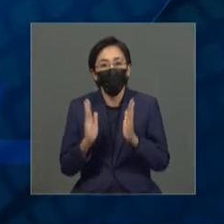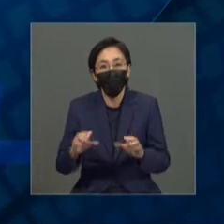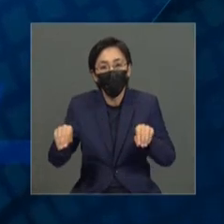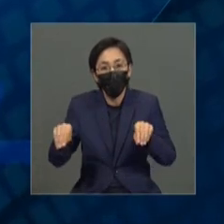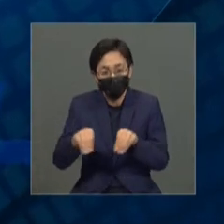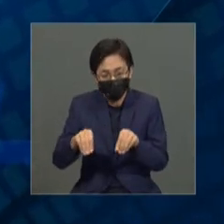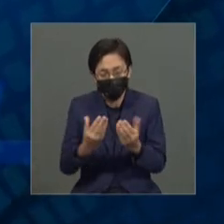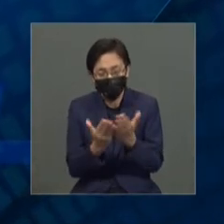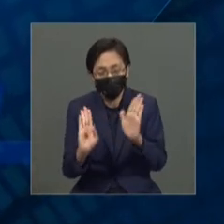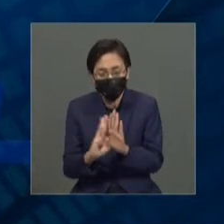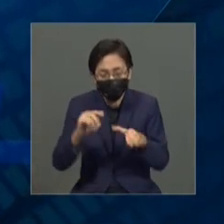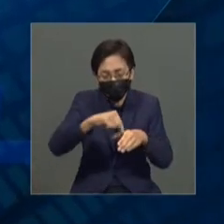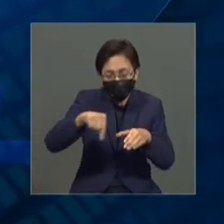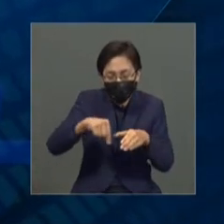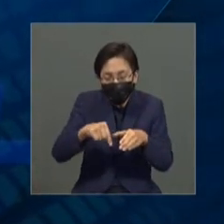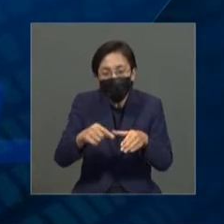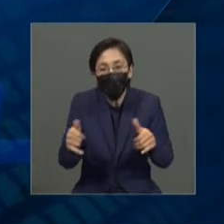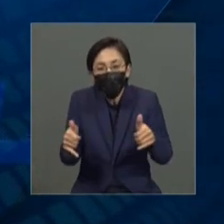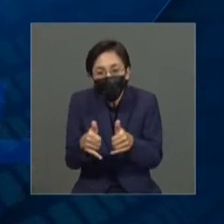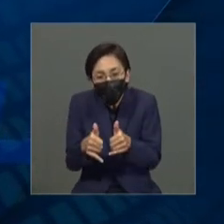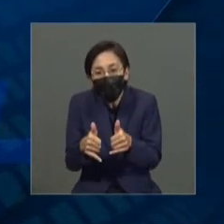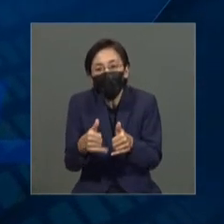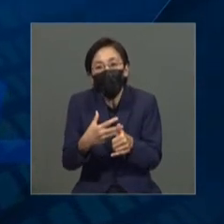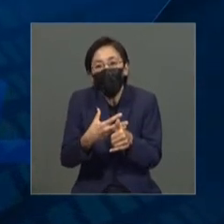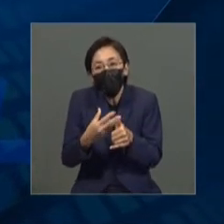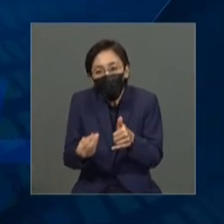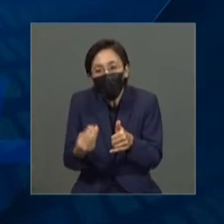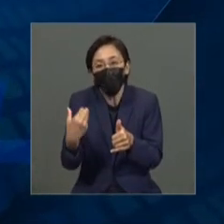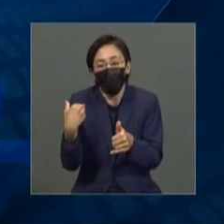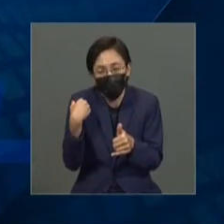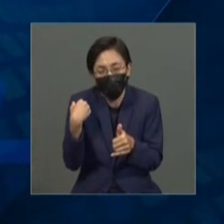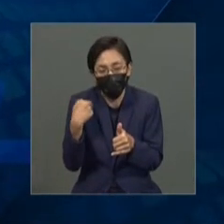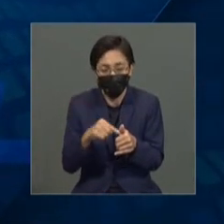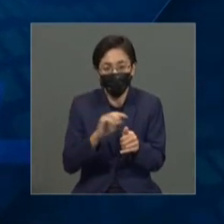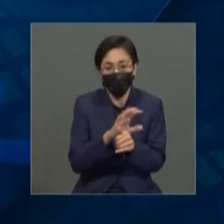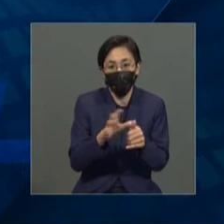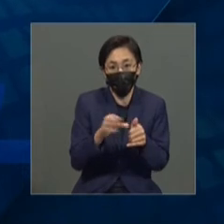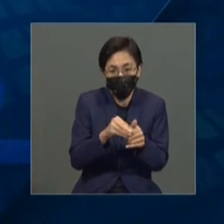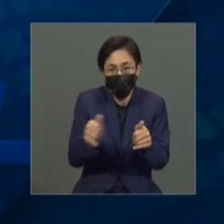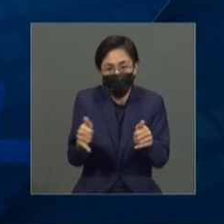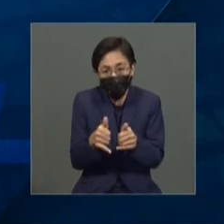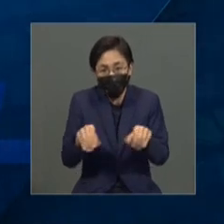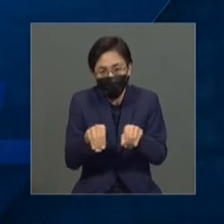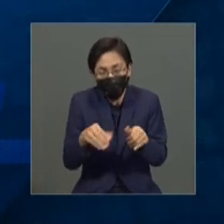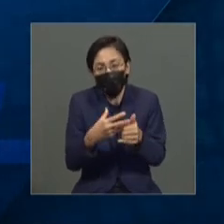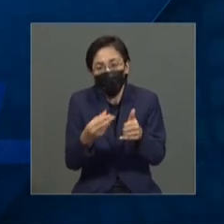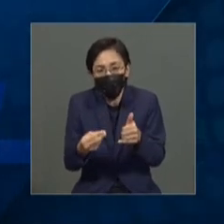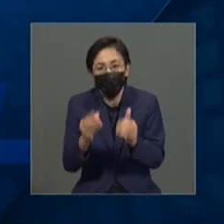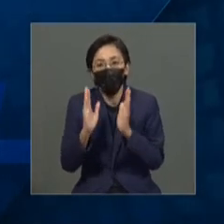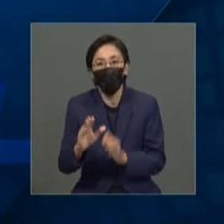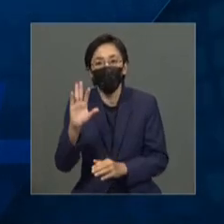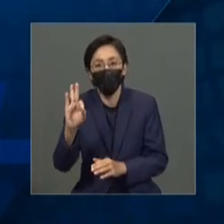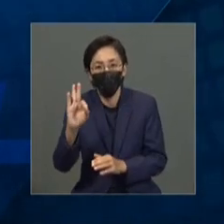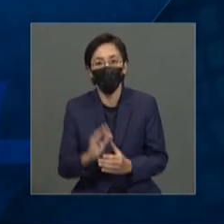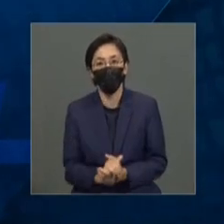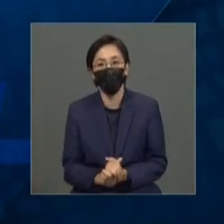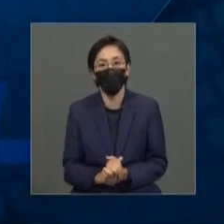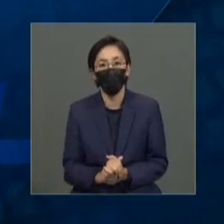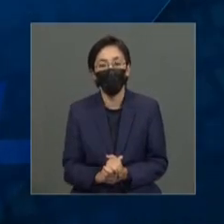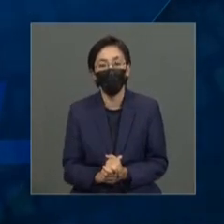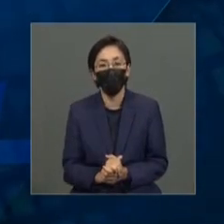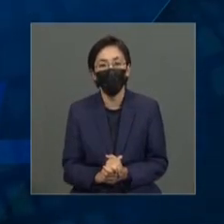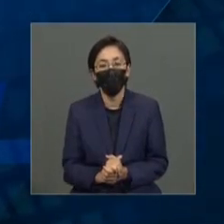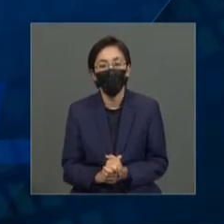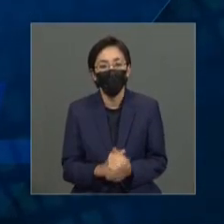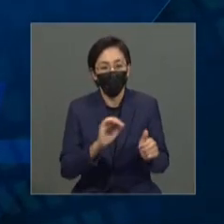กับสมาชิกครอบครัวที่ยืนยันเป็นผู้ติดเชื้อก่อนหน้านี้นะคะพบถึง9รายและมีการสัมผัส